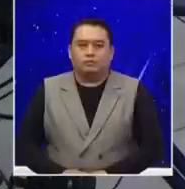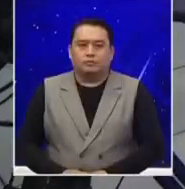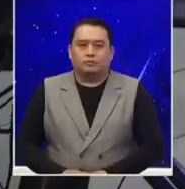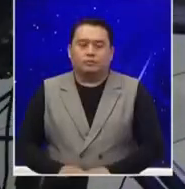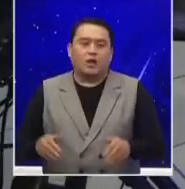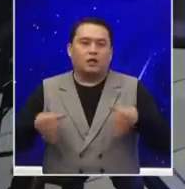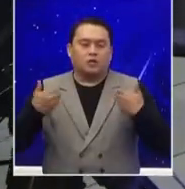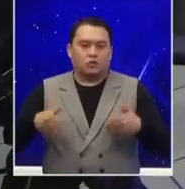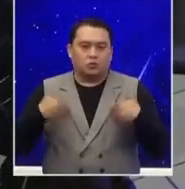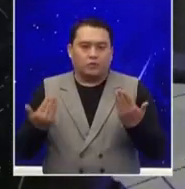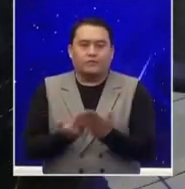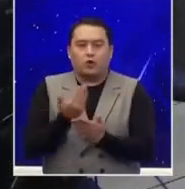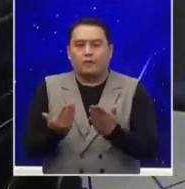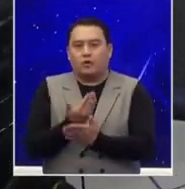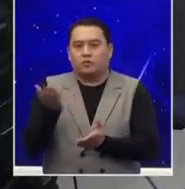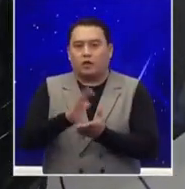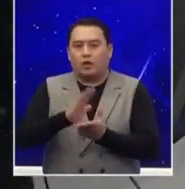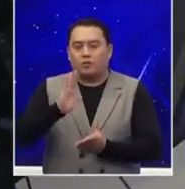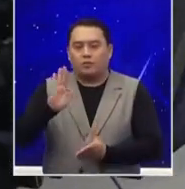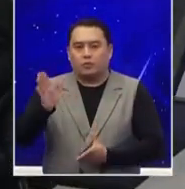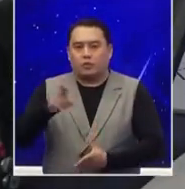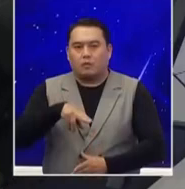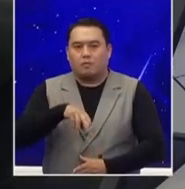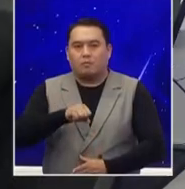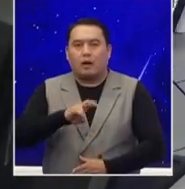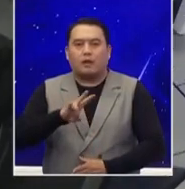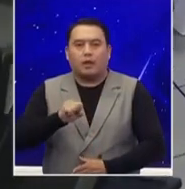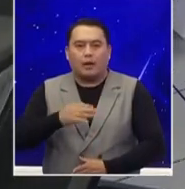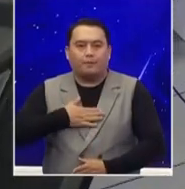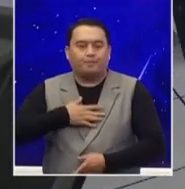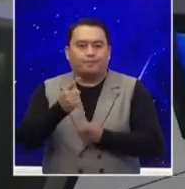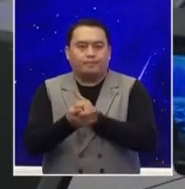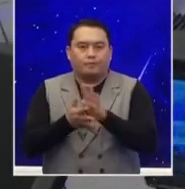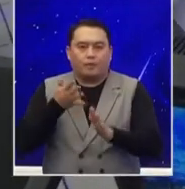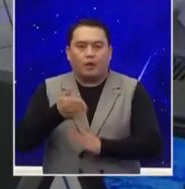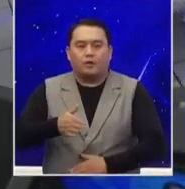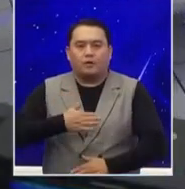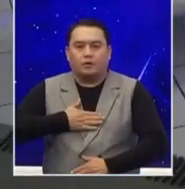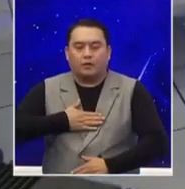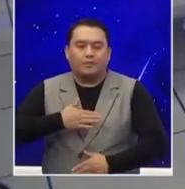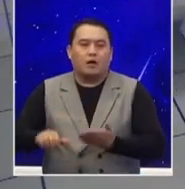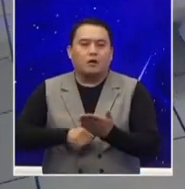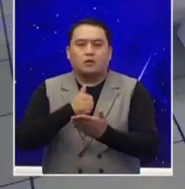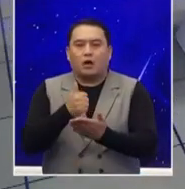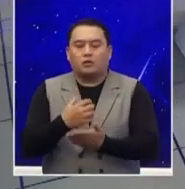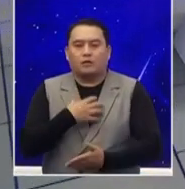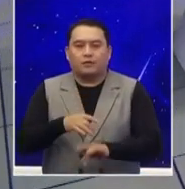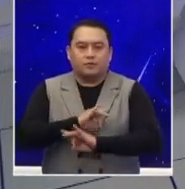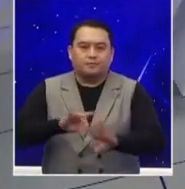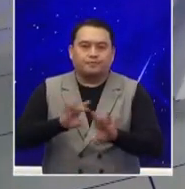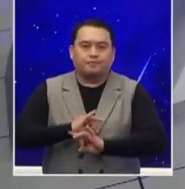здравствуйте вы смотрите новости на телеканале жетысу с вами по на у семьи кого сурдоперевод марата шума беково сегодня